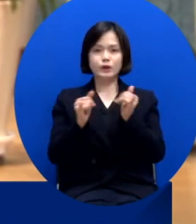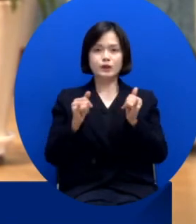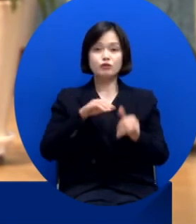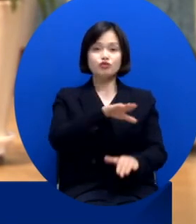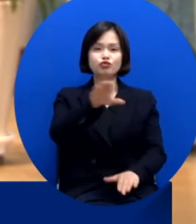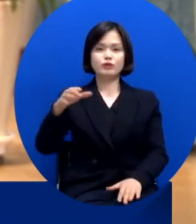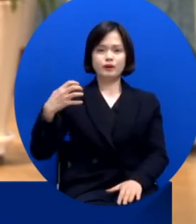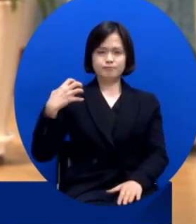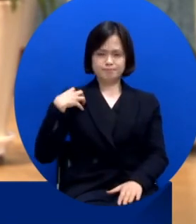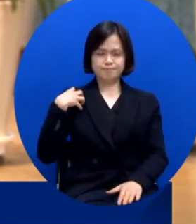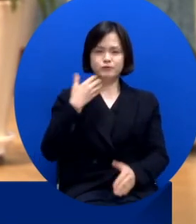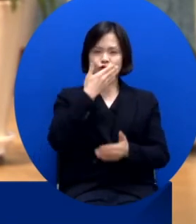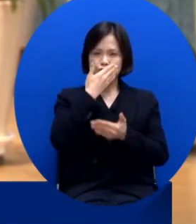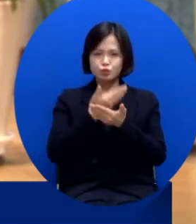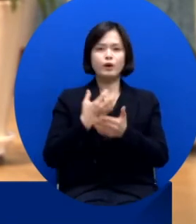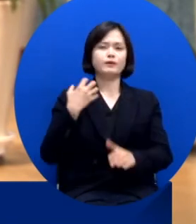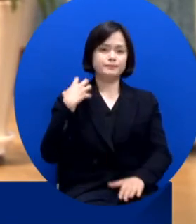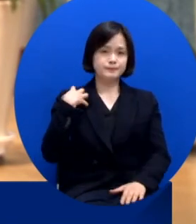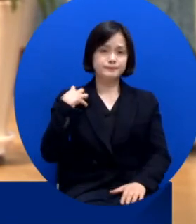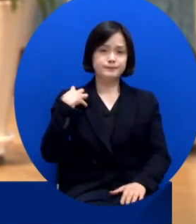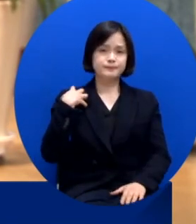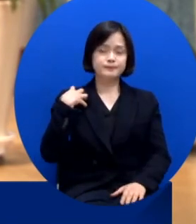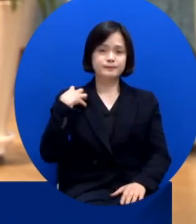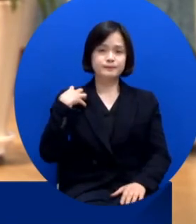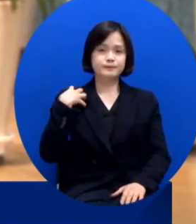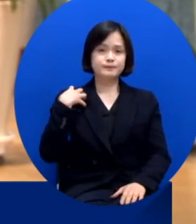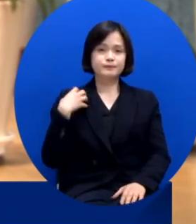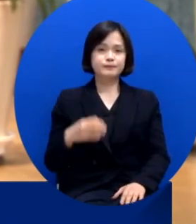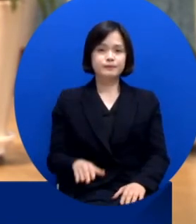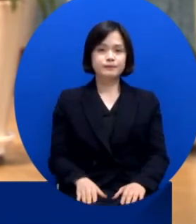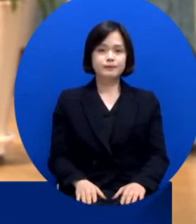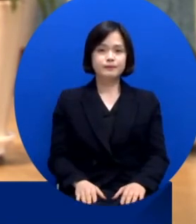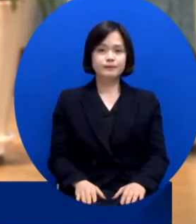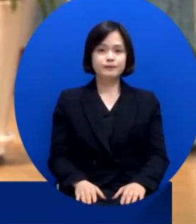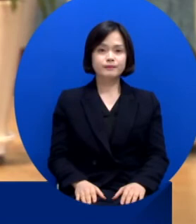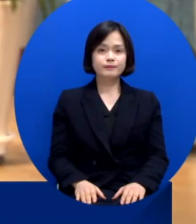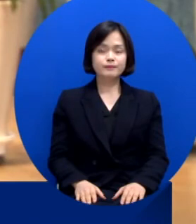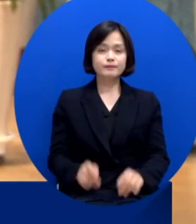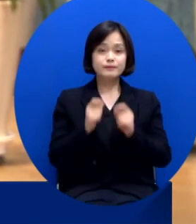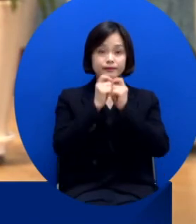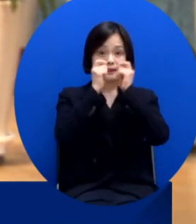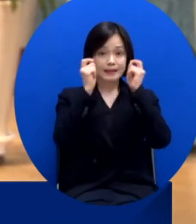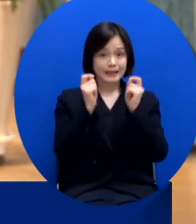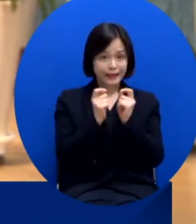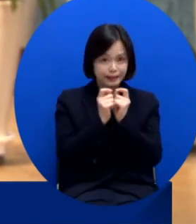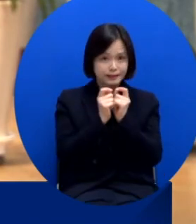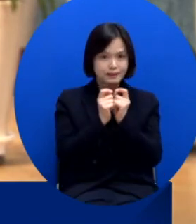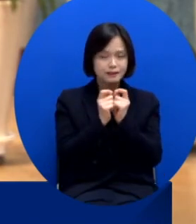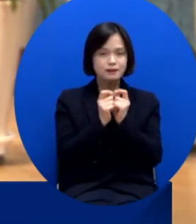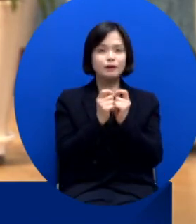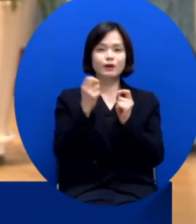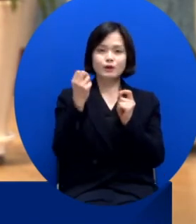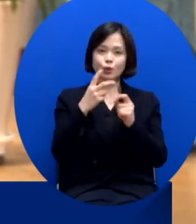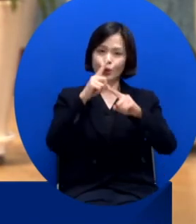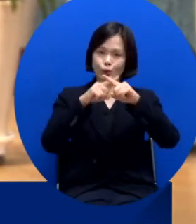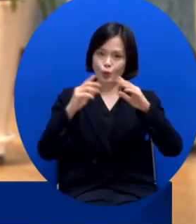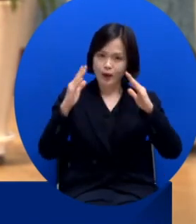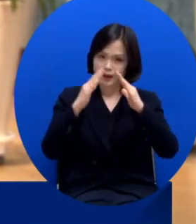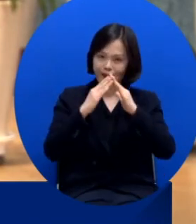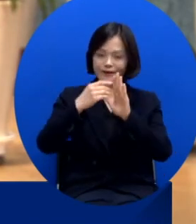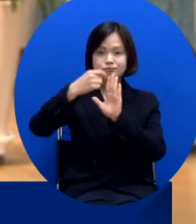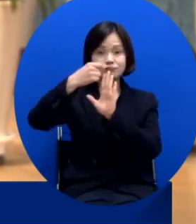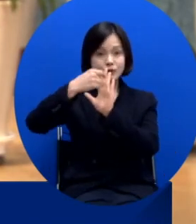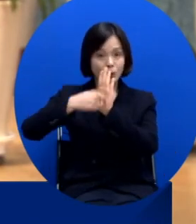신앙의 문제라고 저는 생각을 합니다. 그래서 개인적으로도 그렇지만은 특별히 교회적으로 또